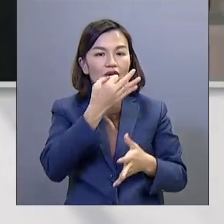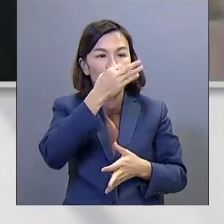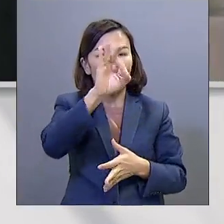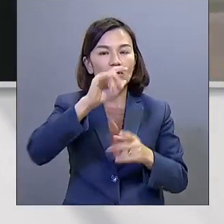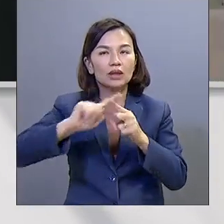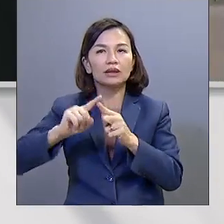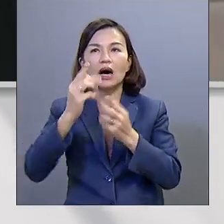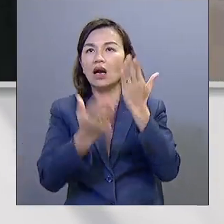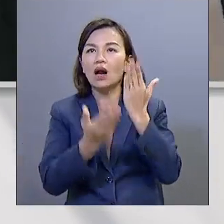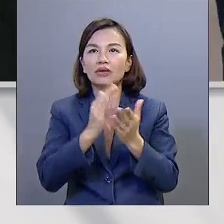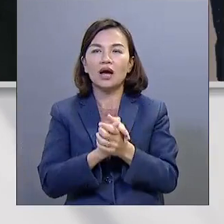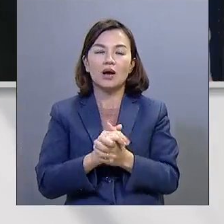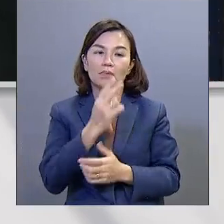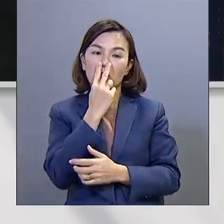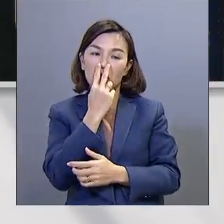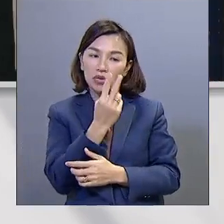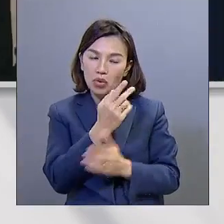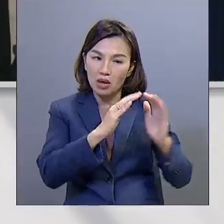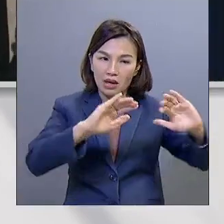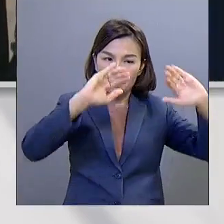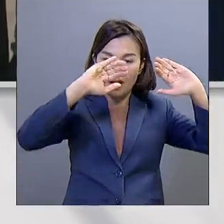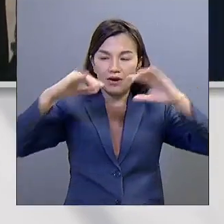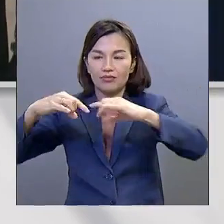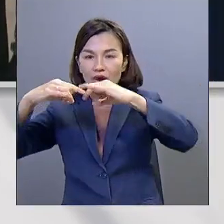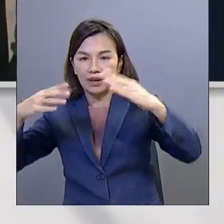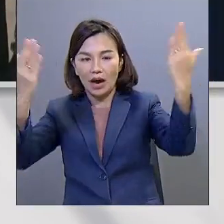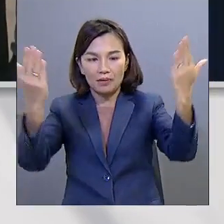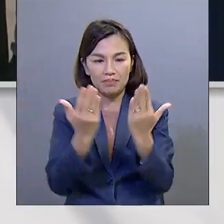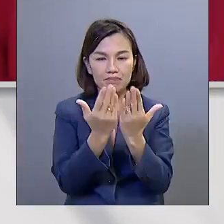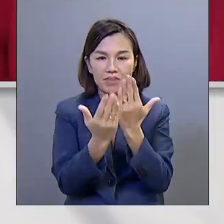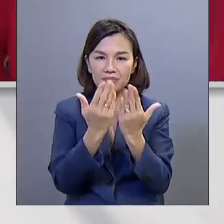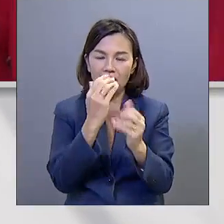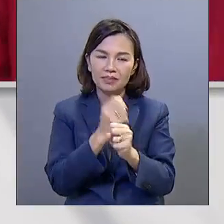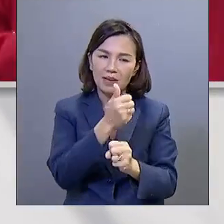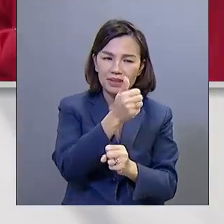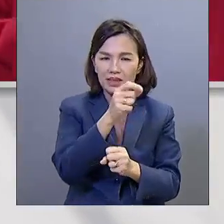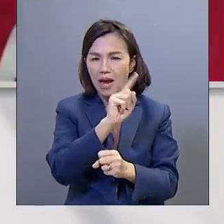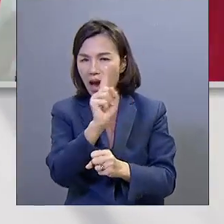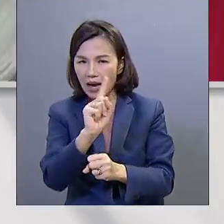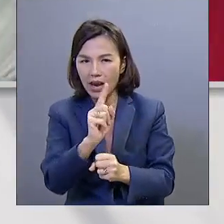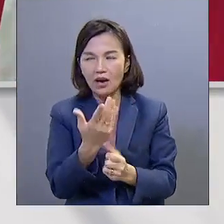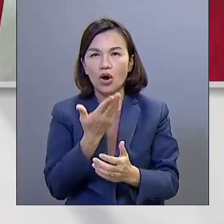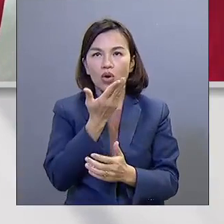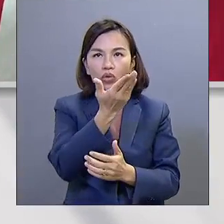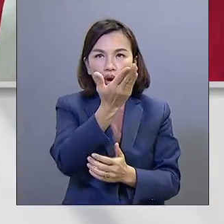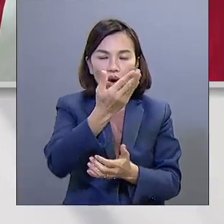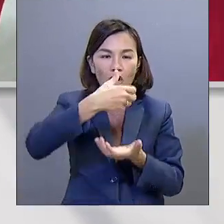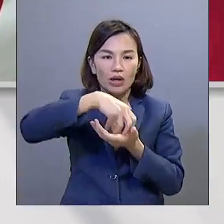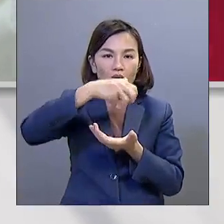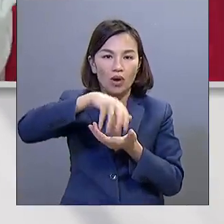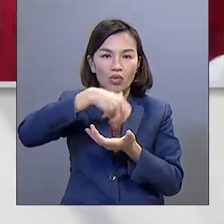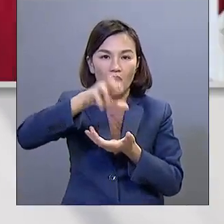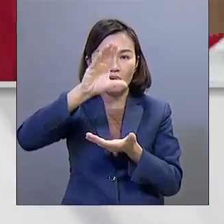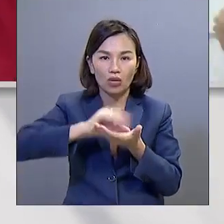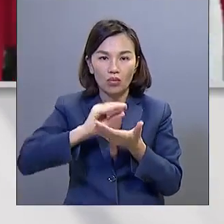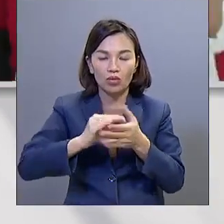านี้เพื่อวัดผลงานระหว่างรัฐบาลกับฝ่ายค้านแล้วยังจะเป็นผู้ขอให้ข้อมูลกับประชาชนใช้ในการตัด